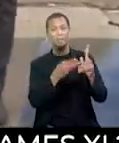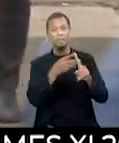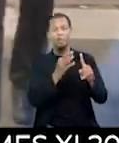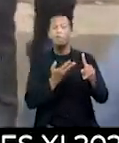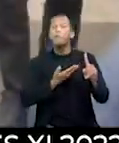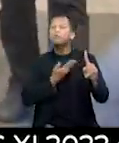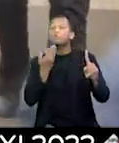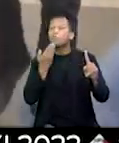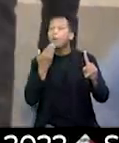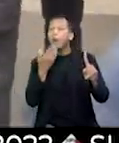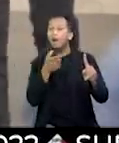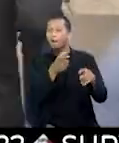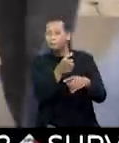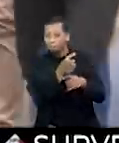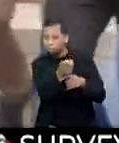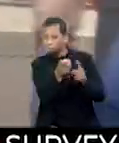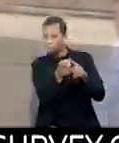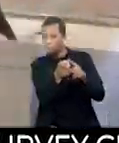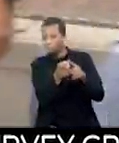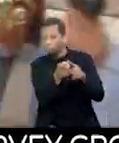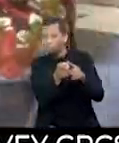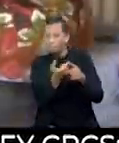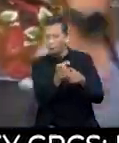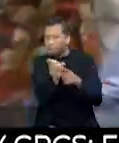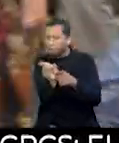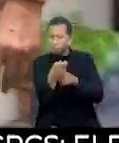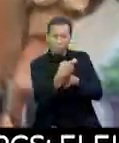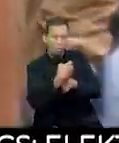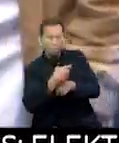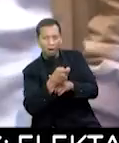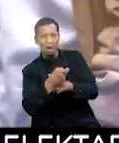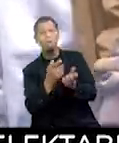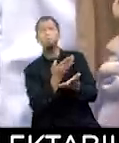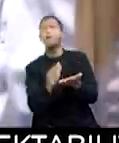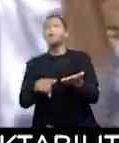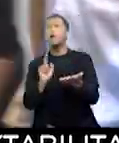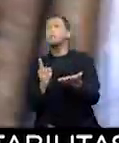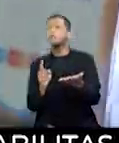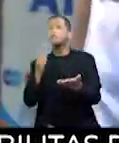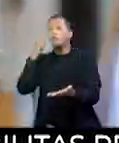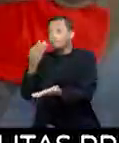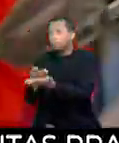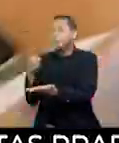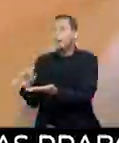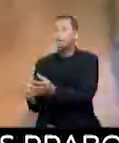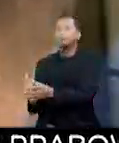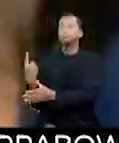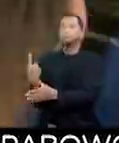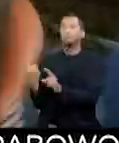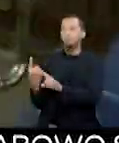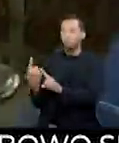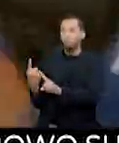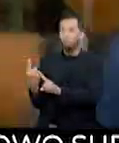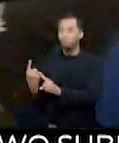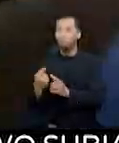pemeriksaan uji balistik. Namun agenda tersebut batal dilakukan karena ada temuan baru oleh tim khusus Kapolri.